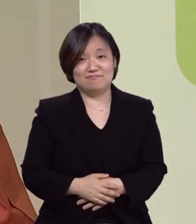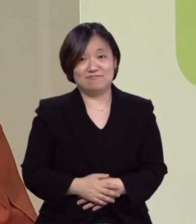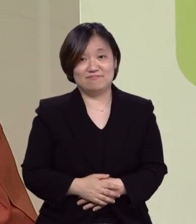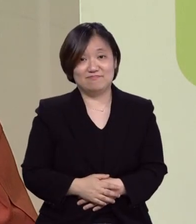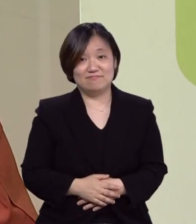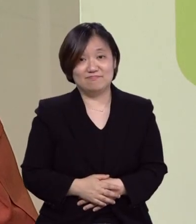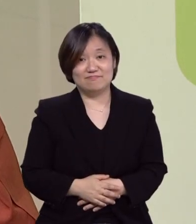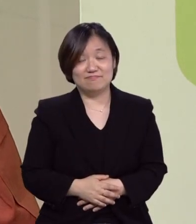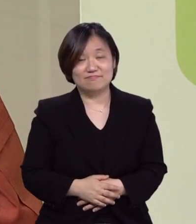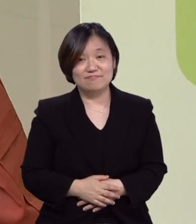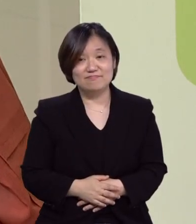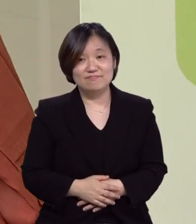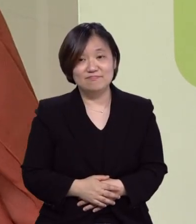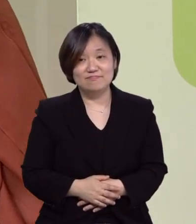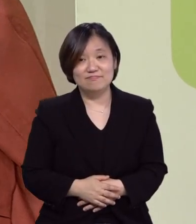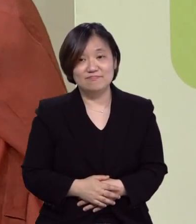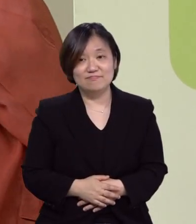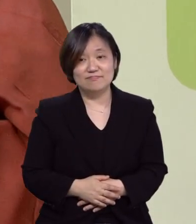없습니다